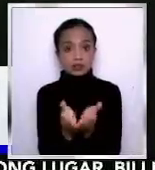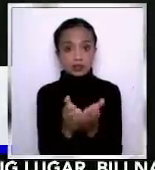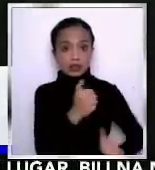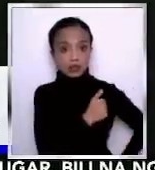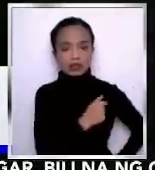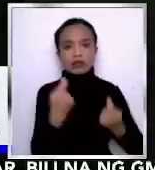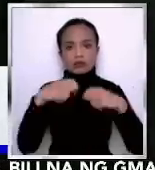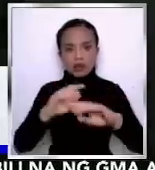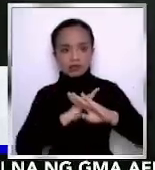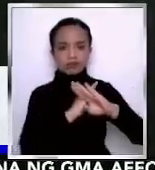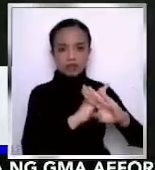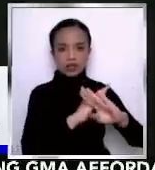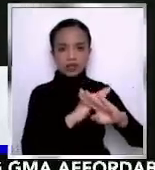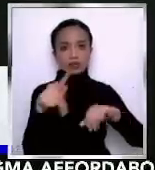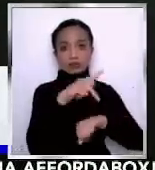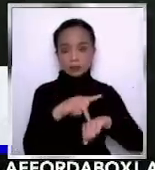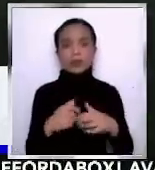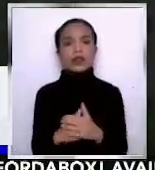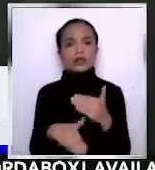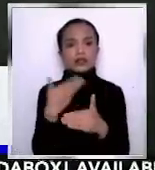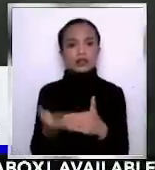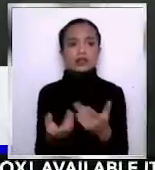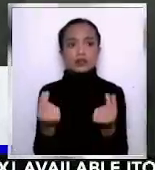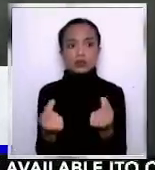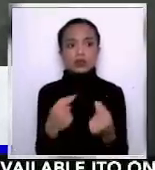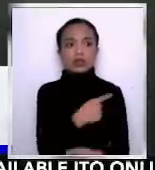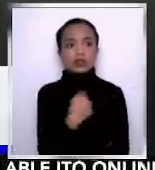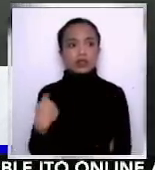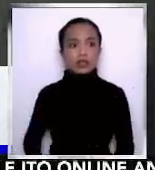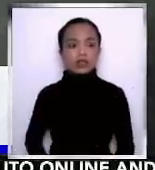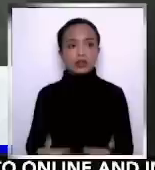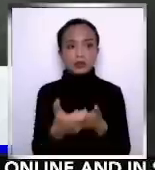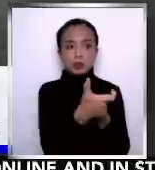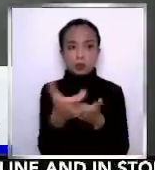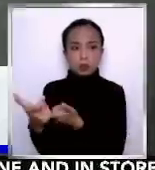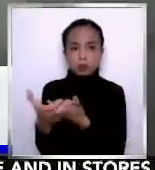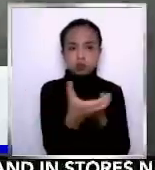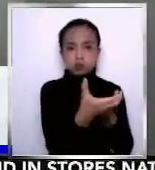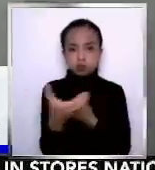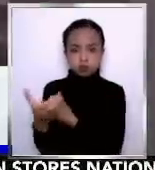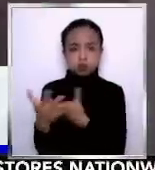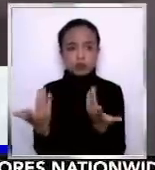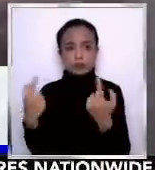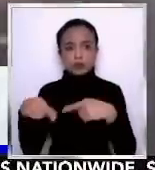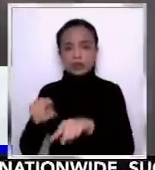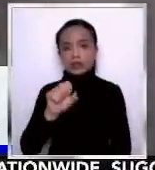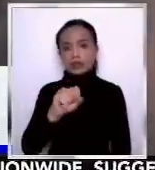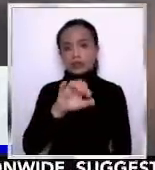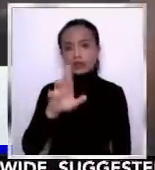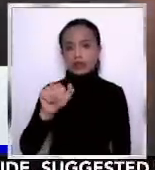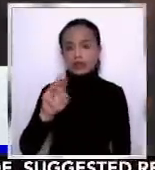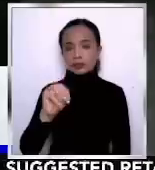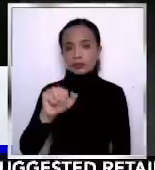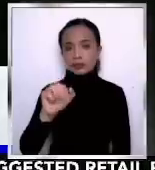Nobyembre noong nakaraang taon, ginamitan ng water cannon ng Chinese Coast Guard ang resupply ships na papuntang BRP Sierra Madre. Hindi na naulit